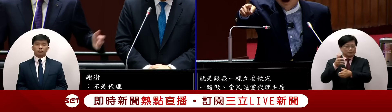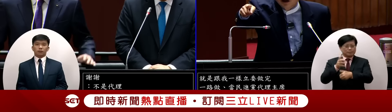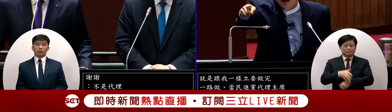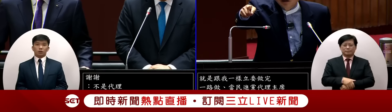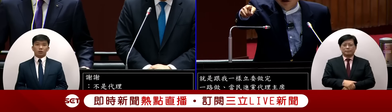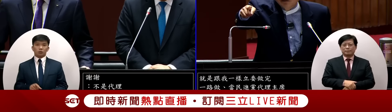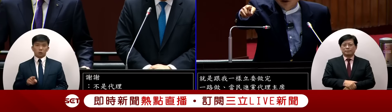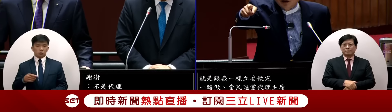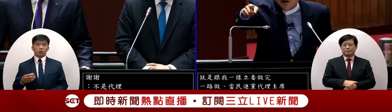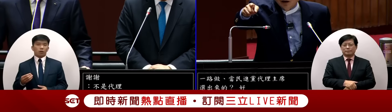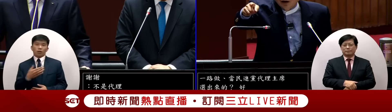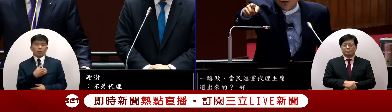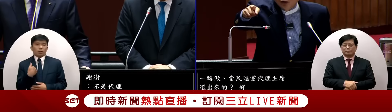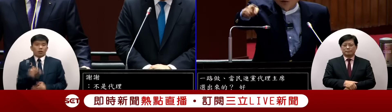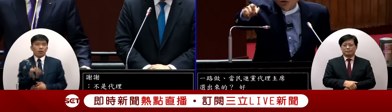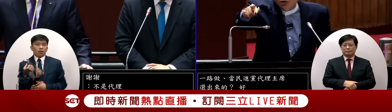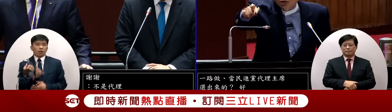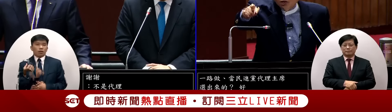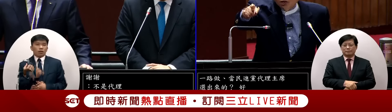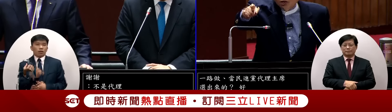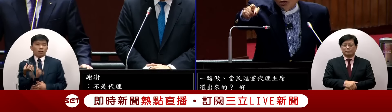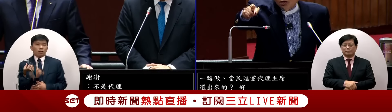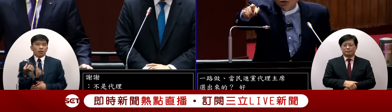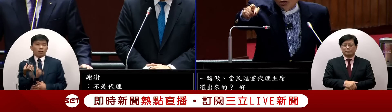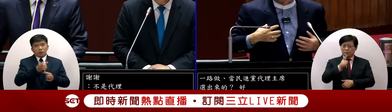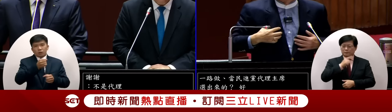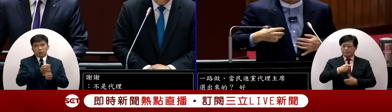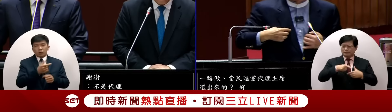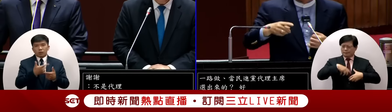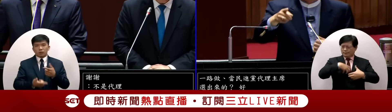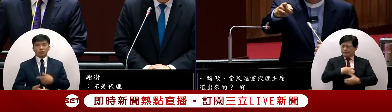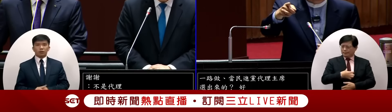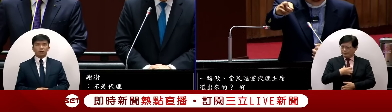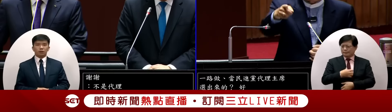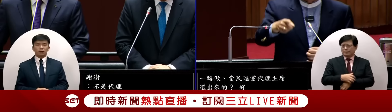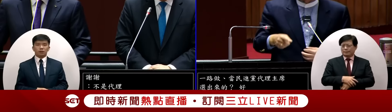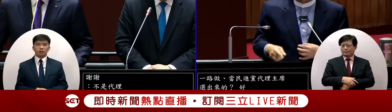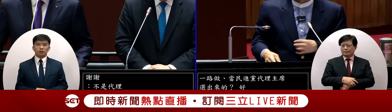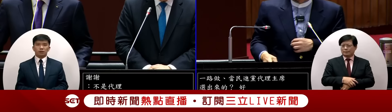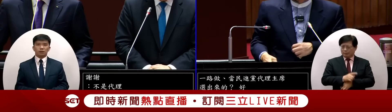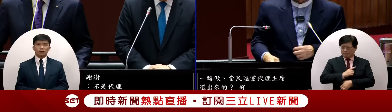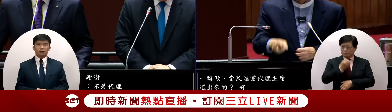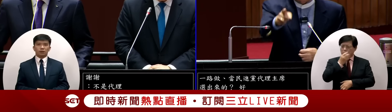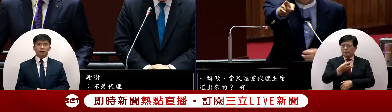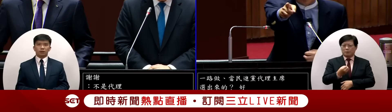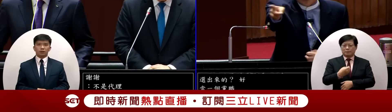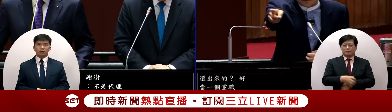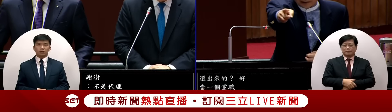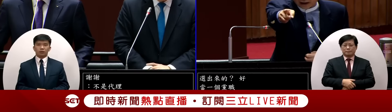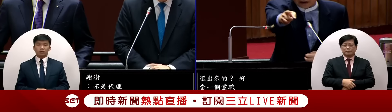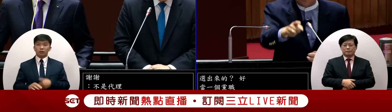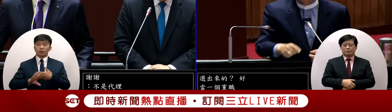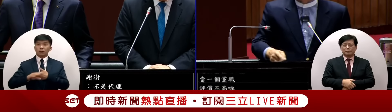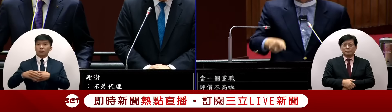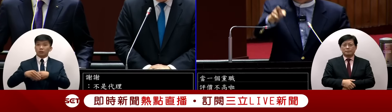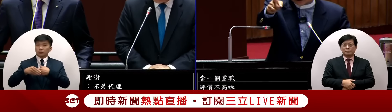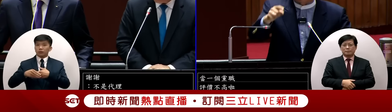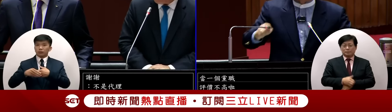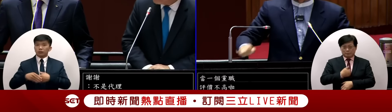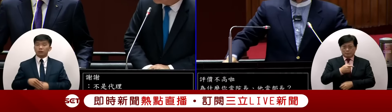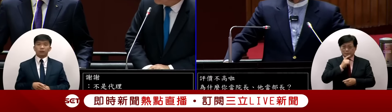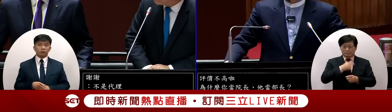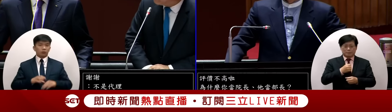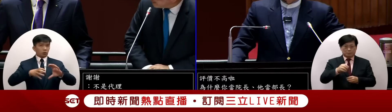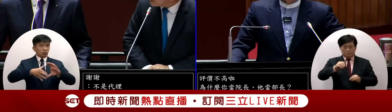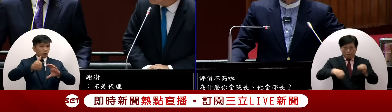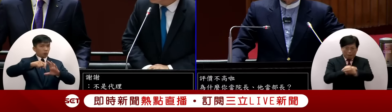能力去当外交部长。 我那时候问他，他说心里不舒服啊，他这样说、啊。 不要外交， 那个位置本来应该 这个总统